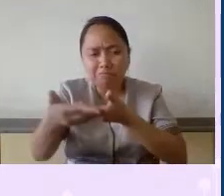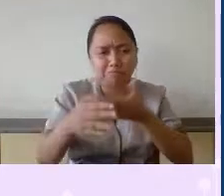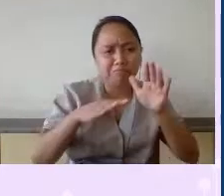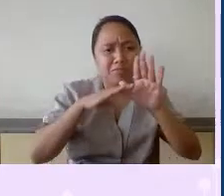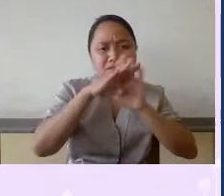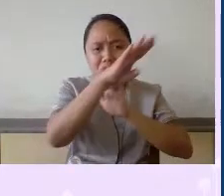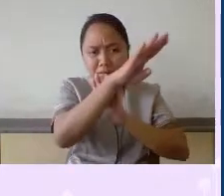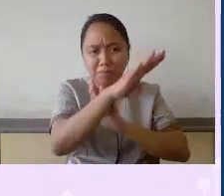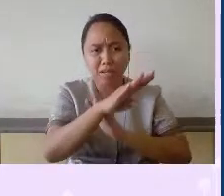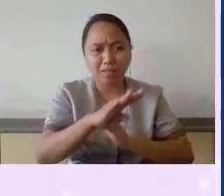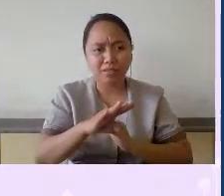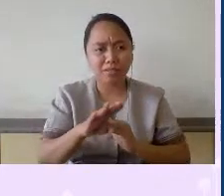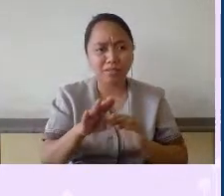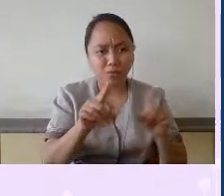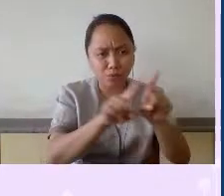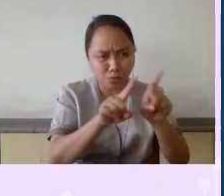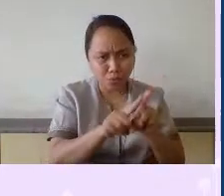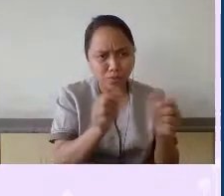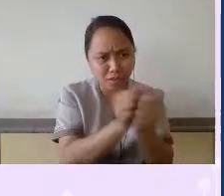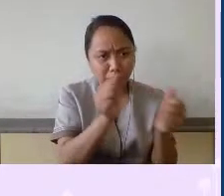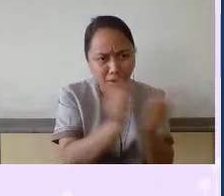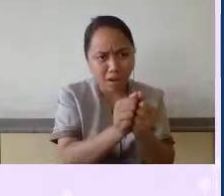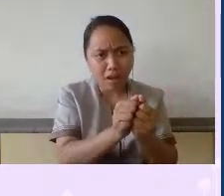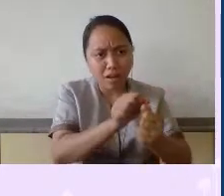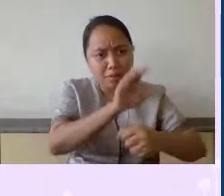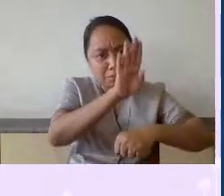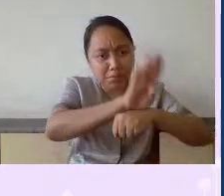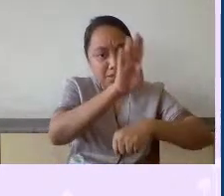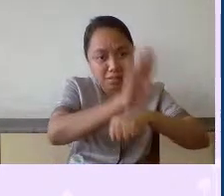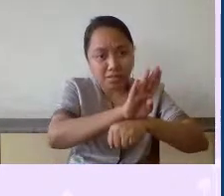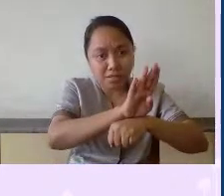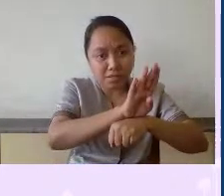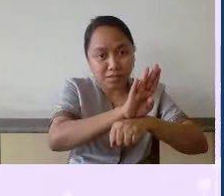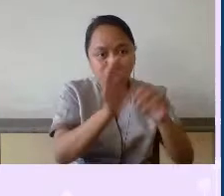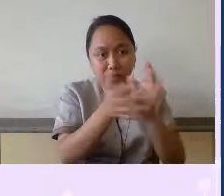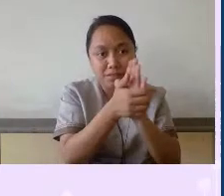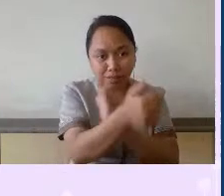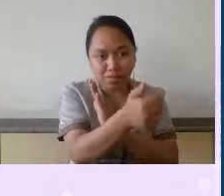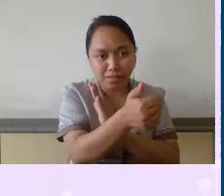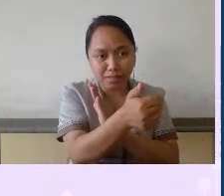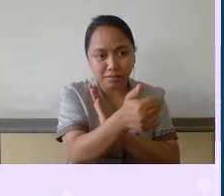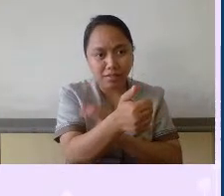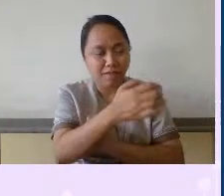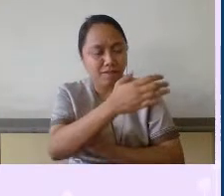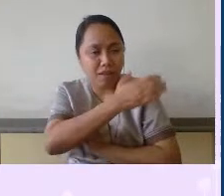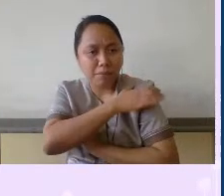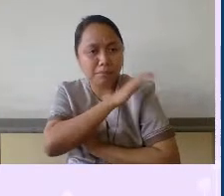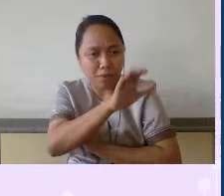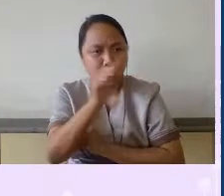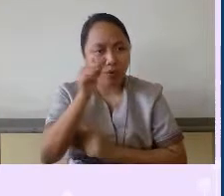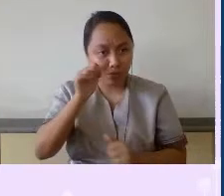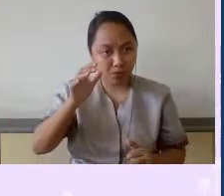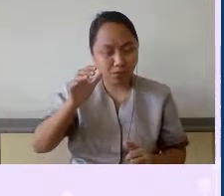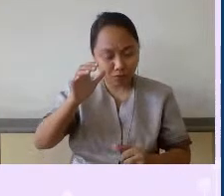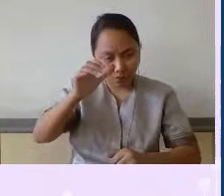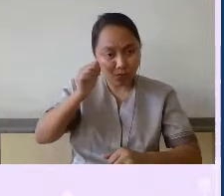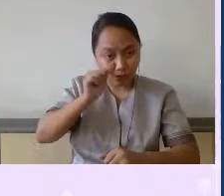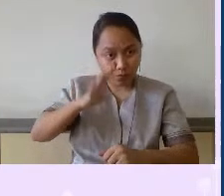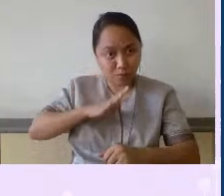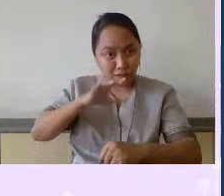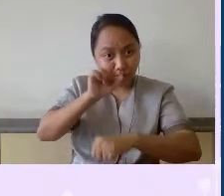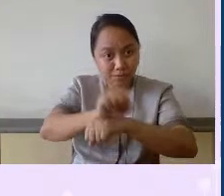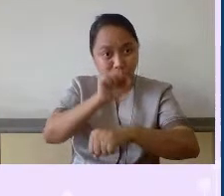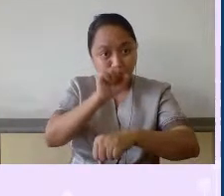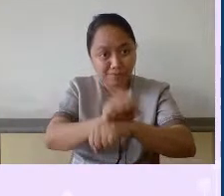ang advokasiya sa mga skill sets na nag-i-empower sa ating mga workers to take on jobs created